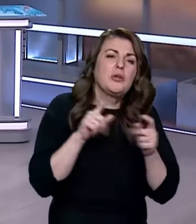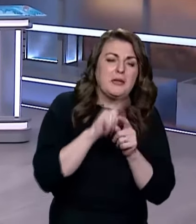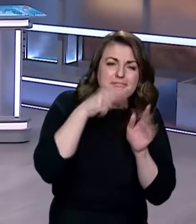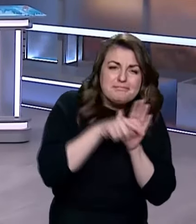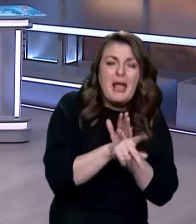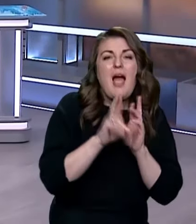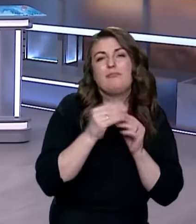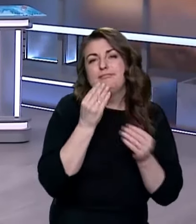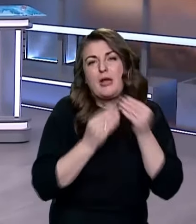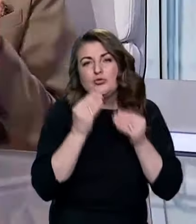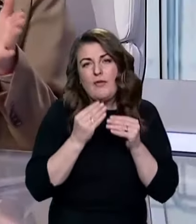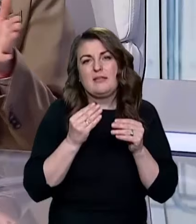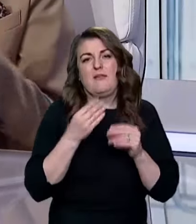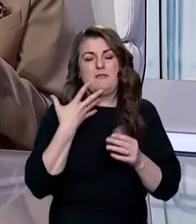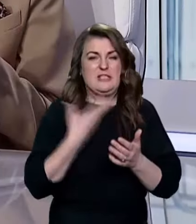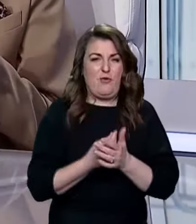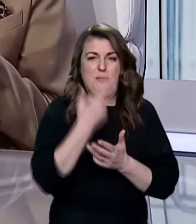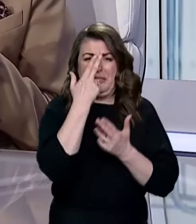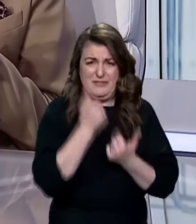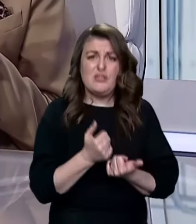лазівки, аби харчуватися в тому своєму